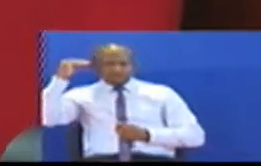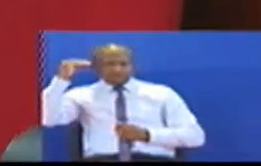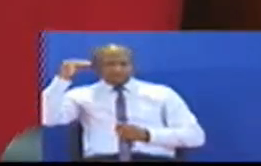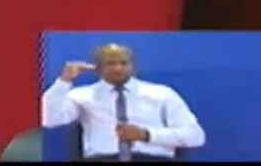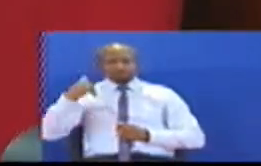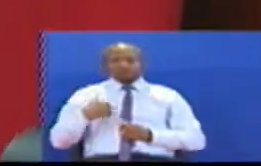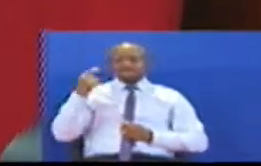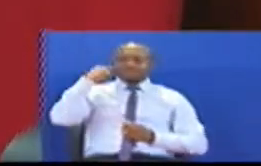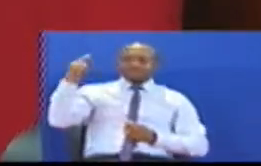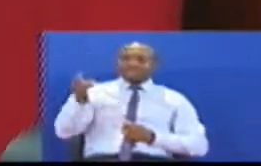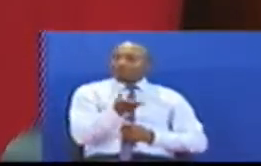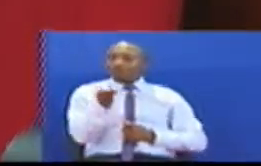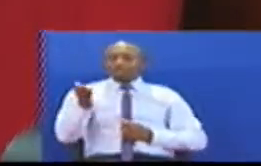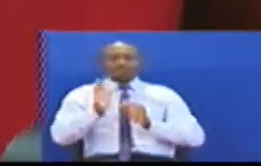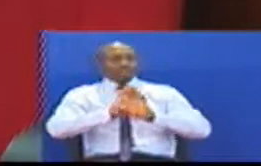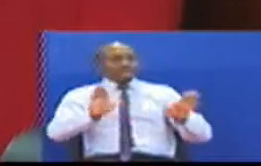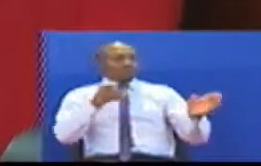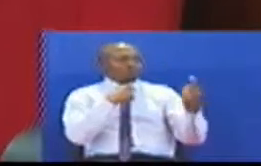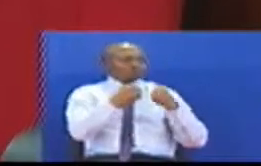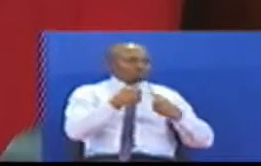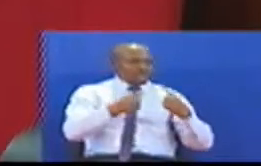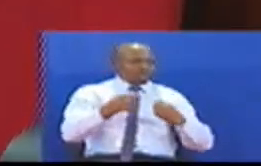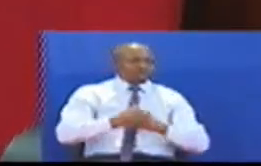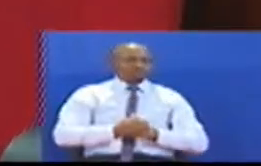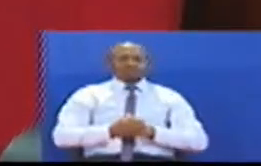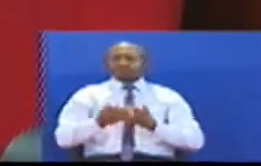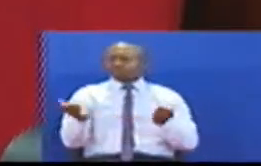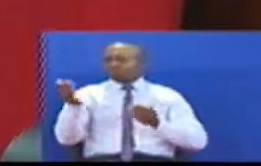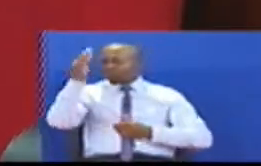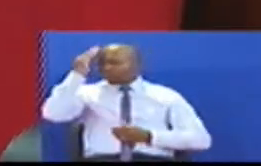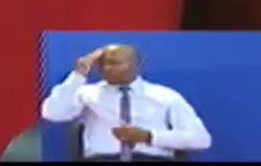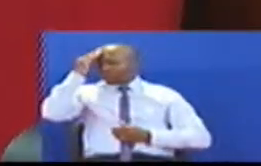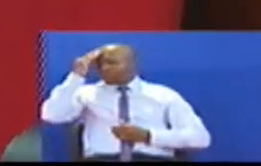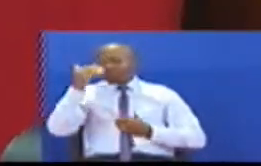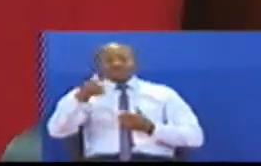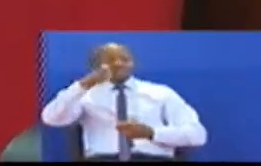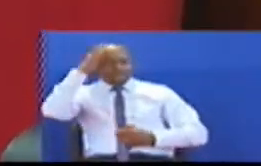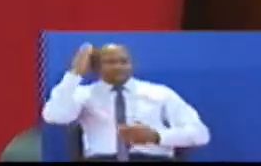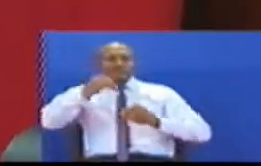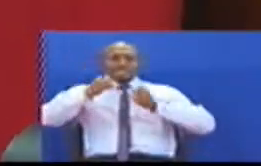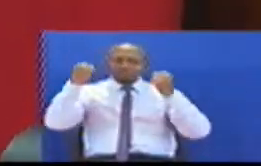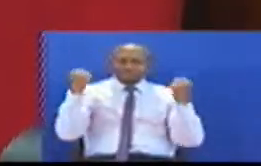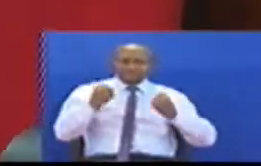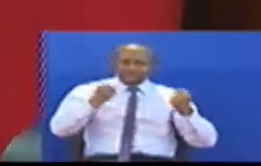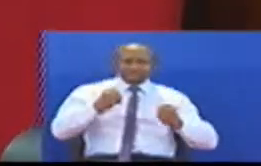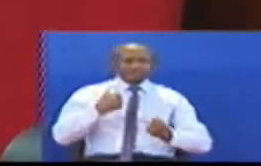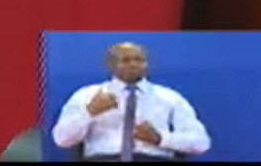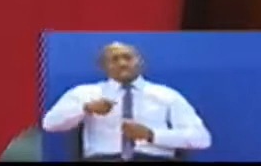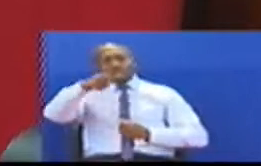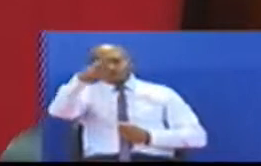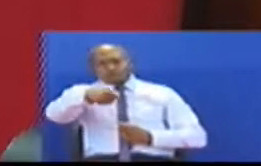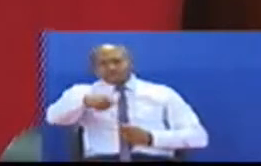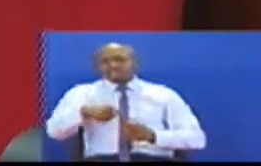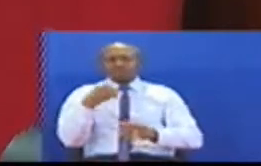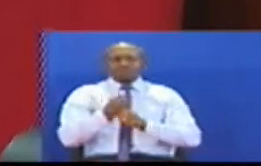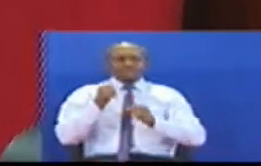Nimesikia wenzangu wengi wamelizungumza, na tunafahamu kwamba serikali imejitahidi sana, na ipongeza sana kwa kufanya